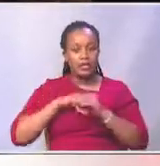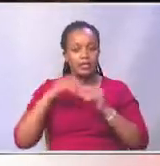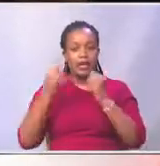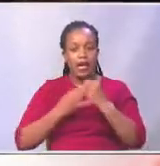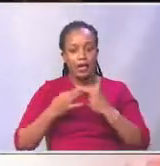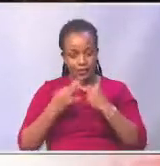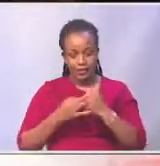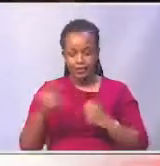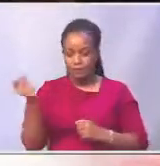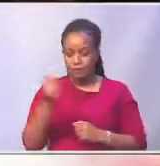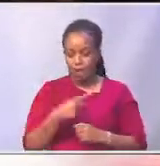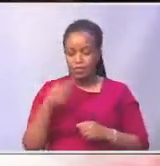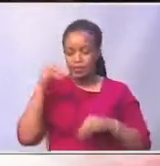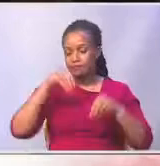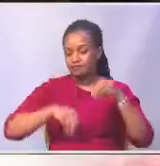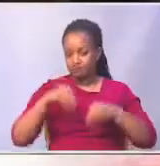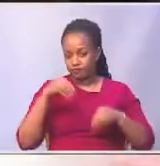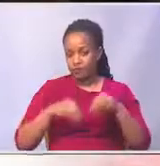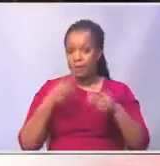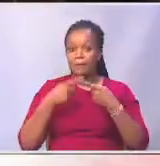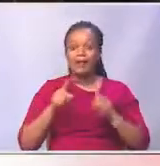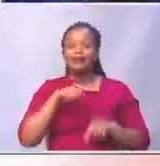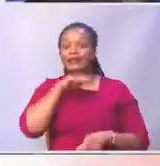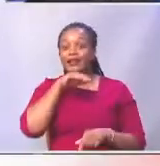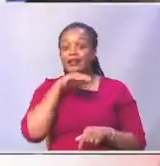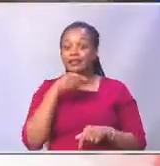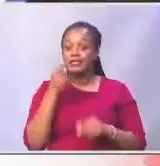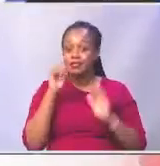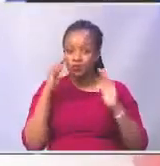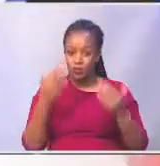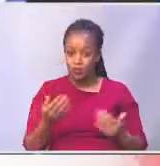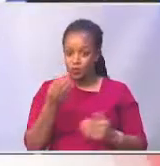Raila, Ruto has sensed defeat, hence the tension.